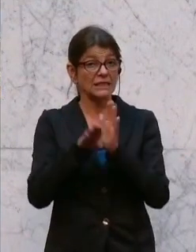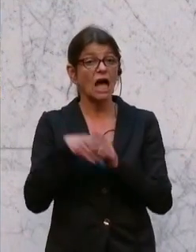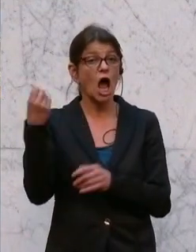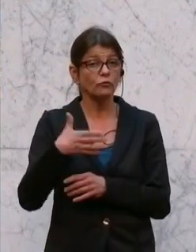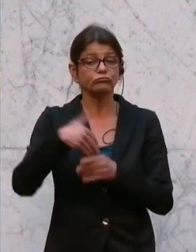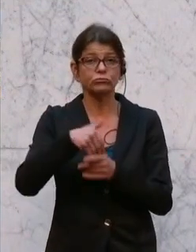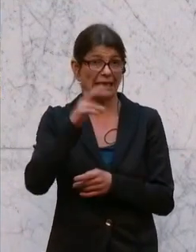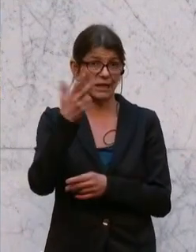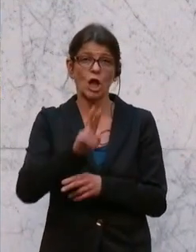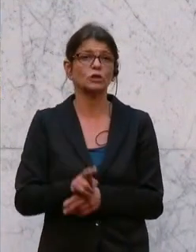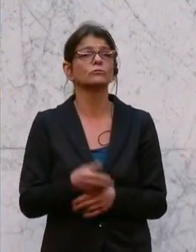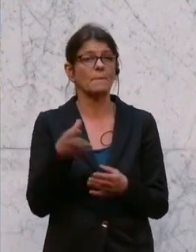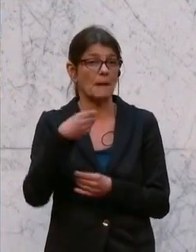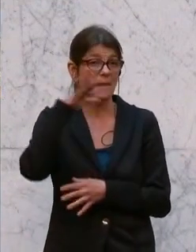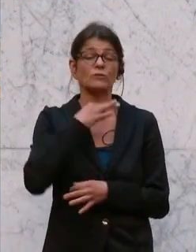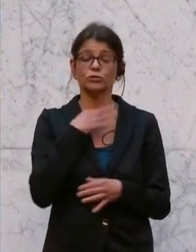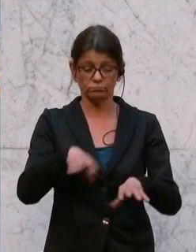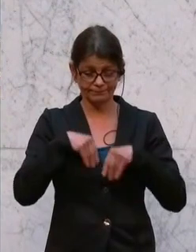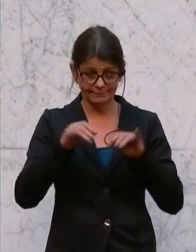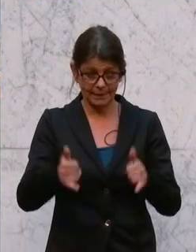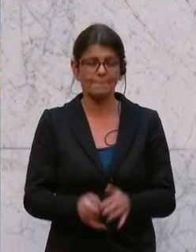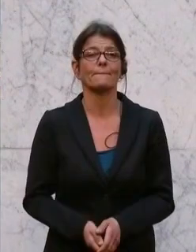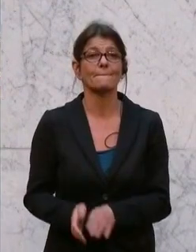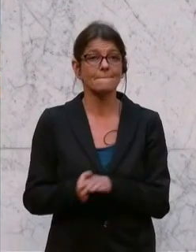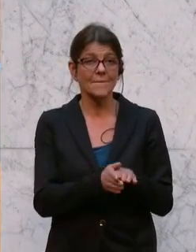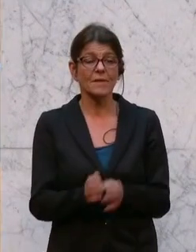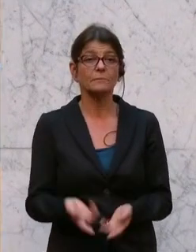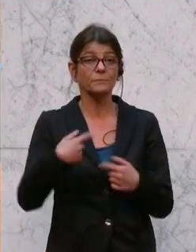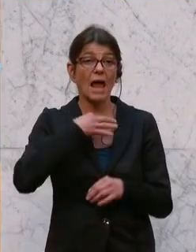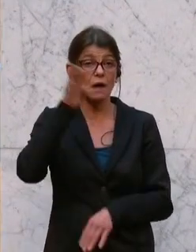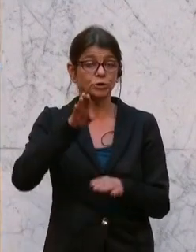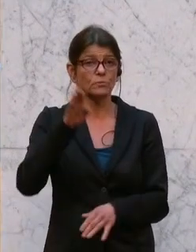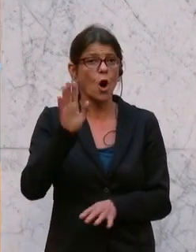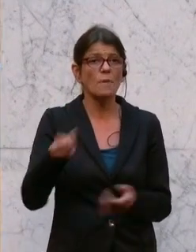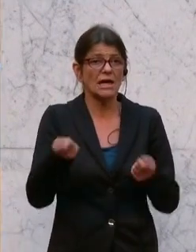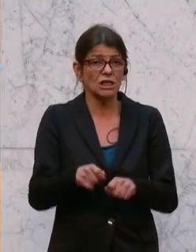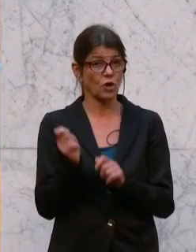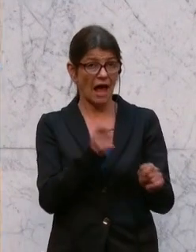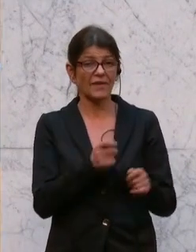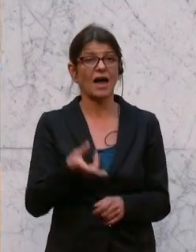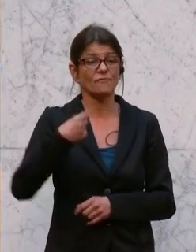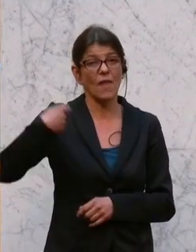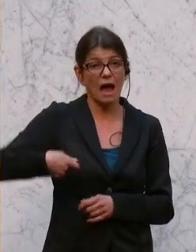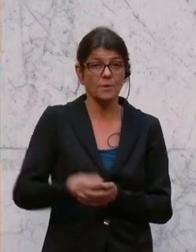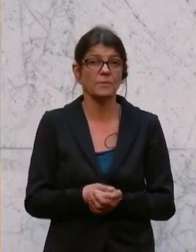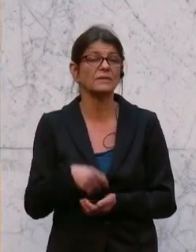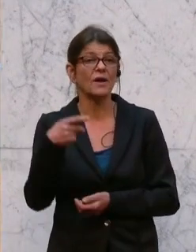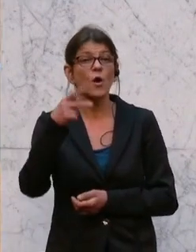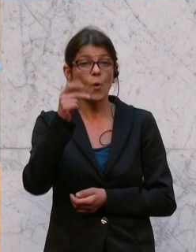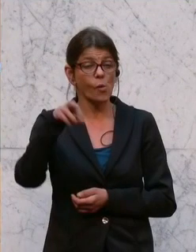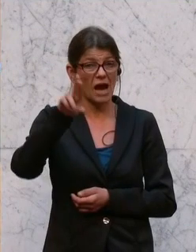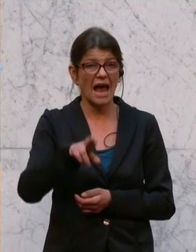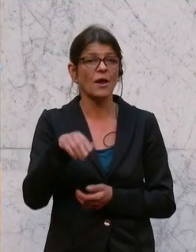ist in dritter Lesung mit Mehrheit angenommen. Abstimmung über den Entschließungsantrag der Abgeordneten Philipp